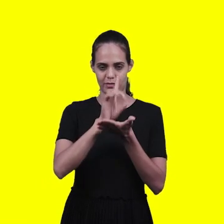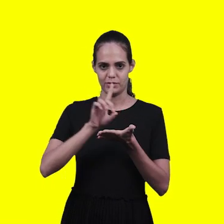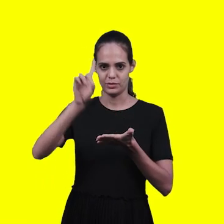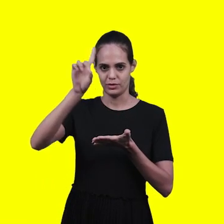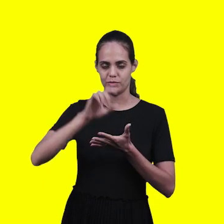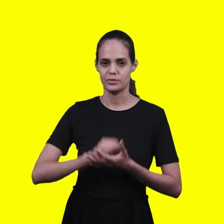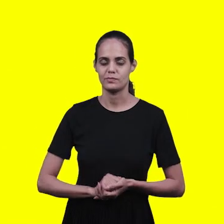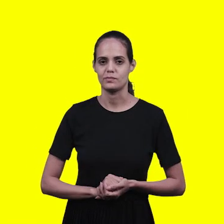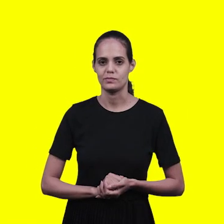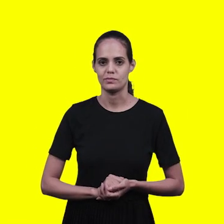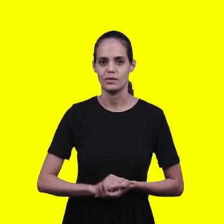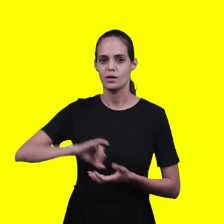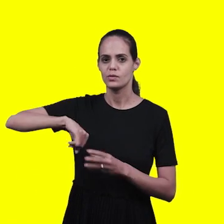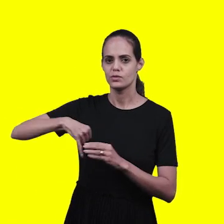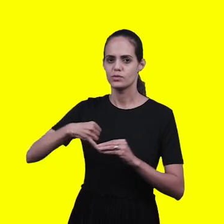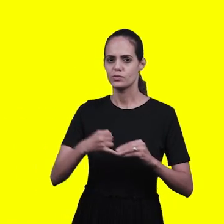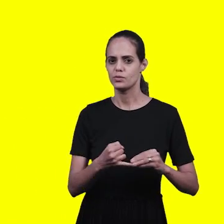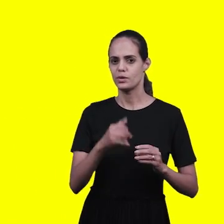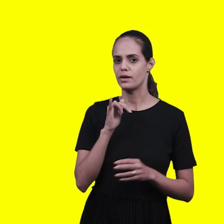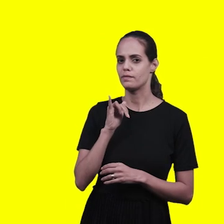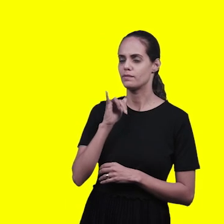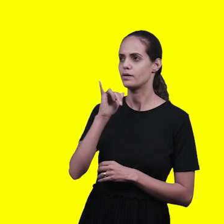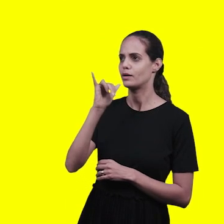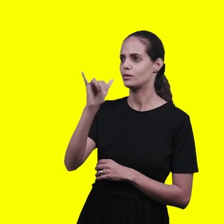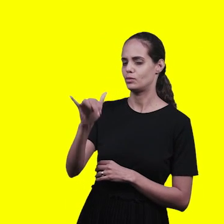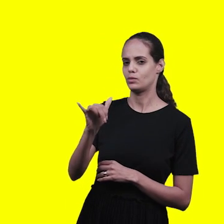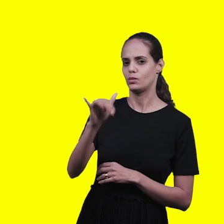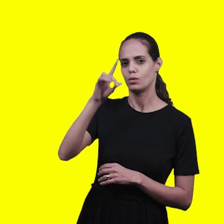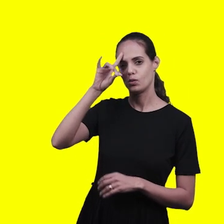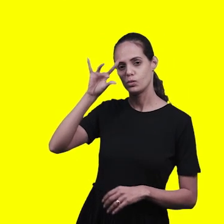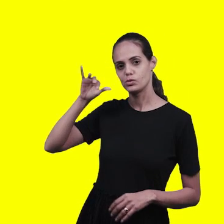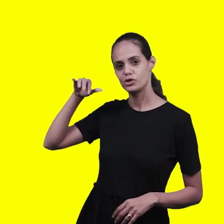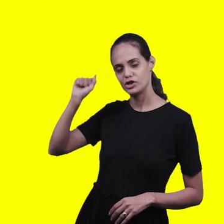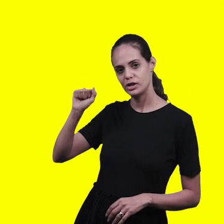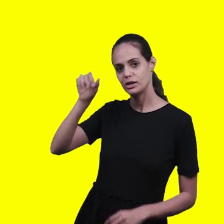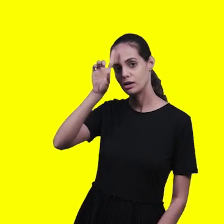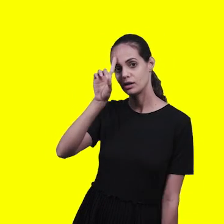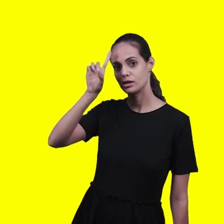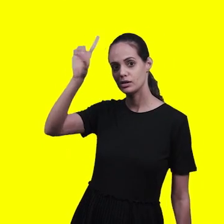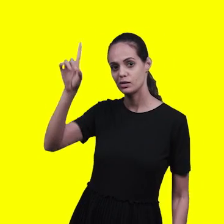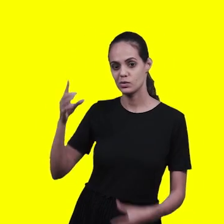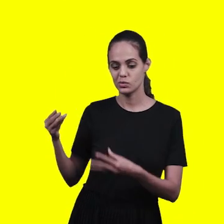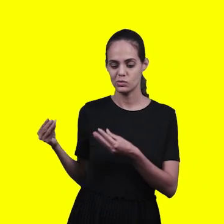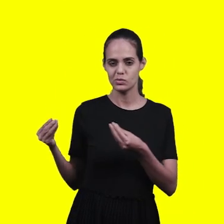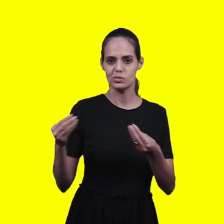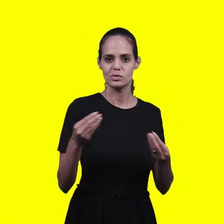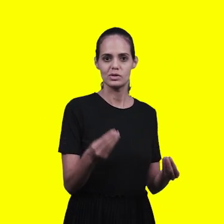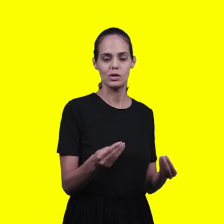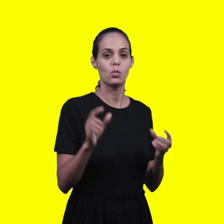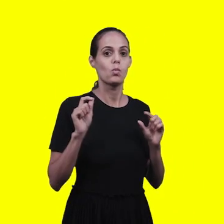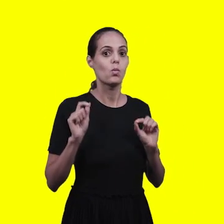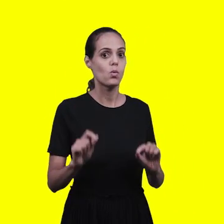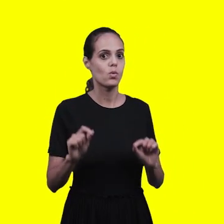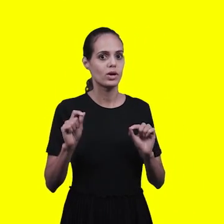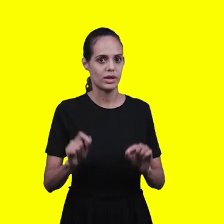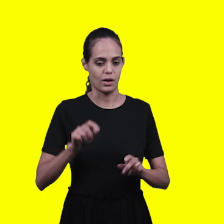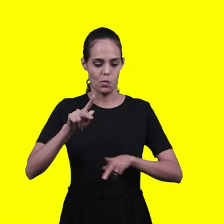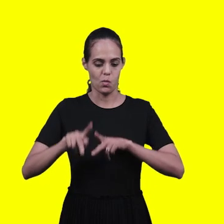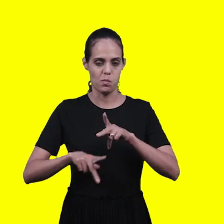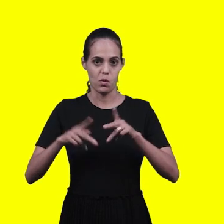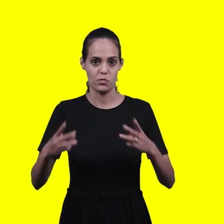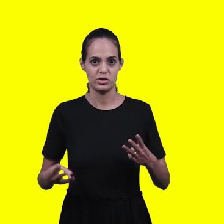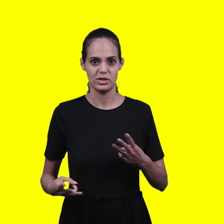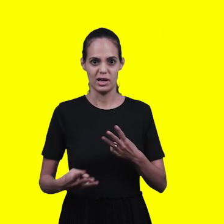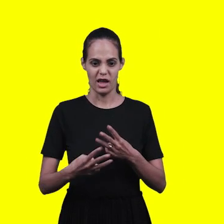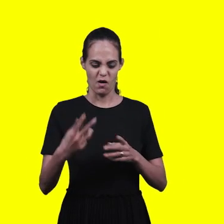Alors, Josué a parlé au Seigneur le jour où le Seigneur Dieu a donné les Amoréens dans les mains des enfants d'Israël et a dit